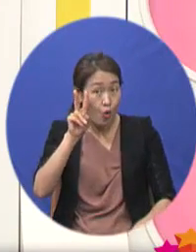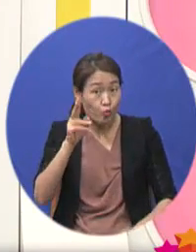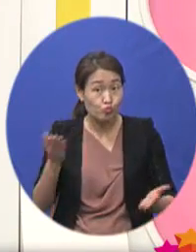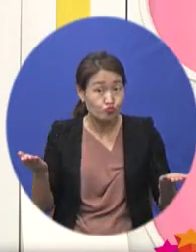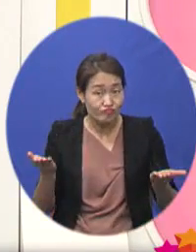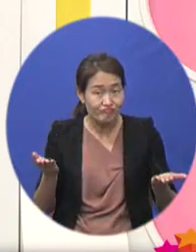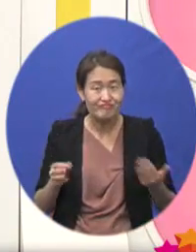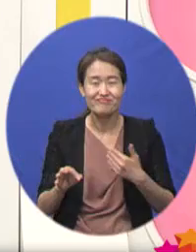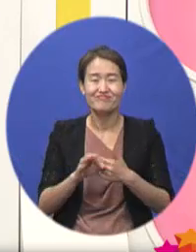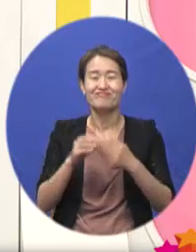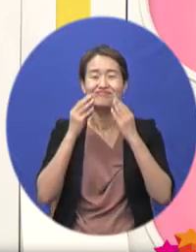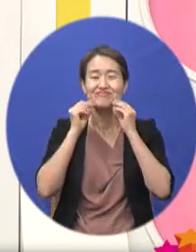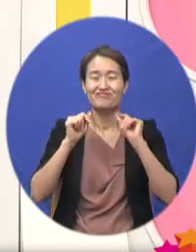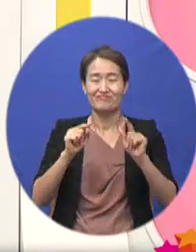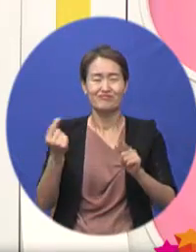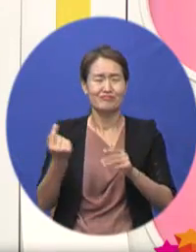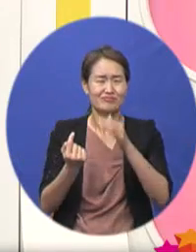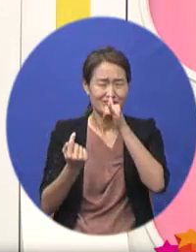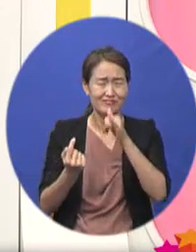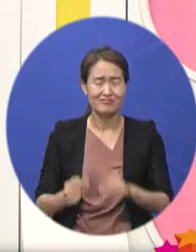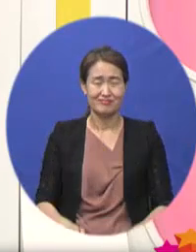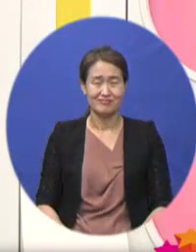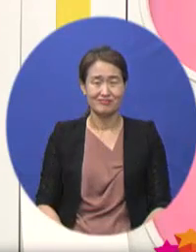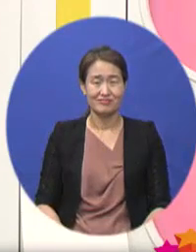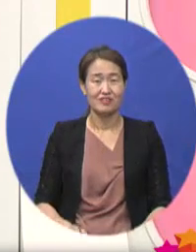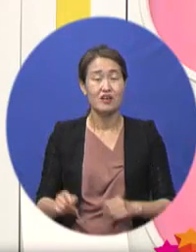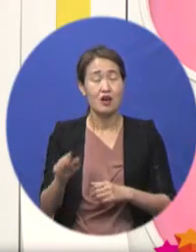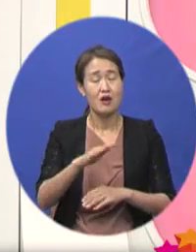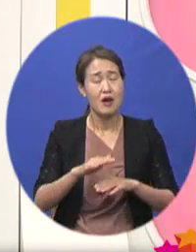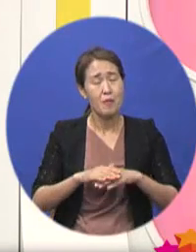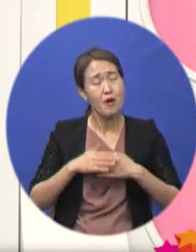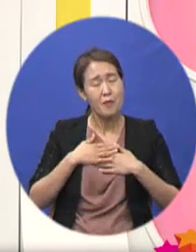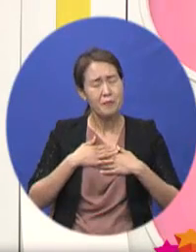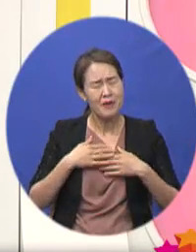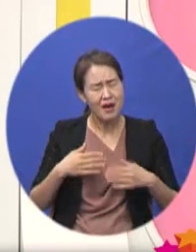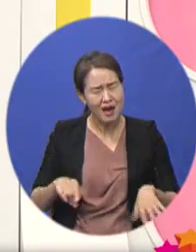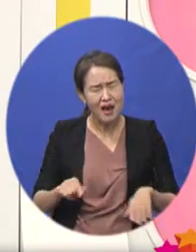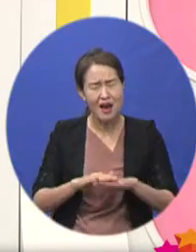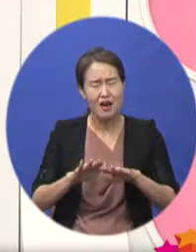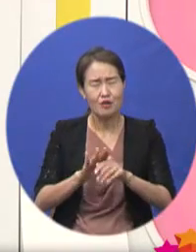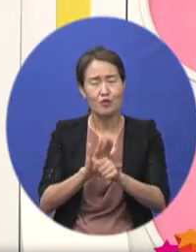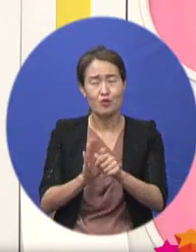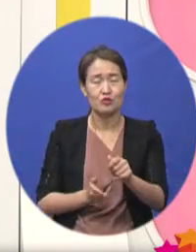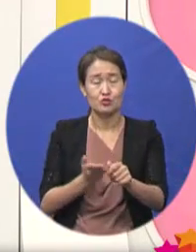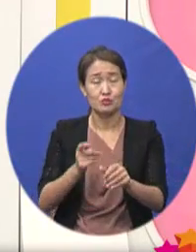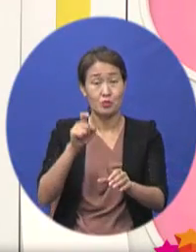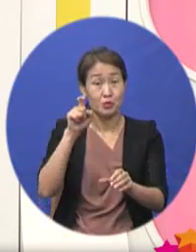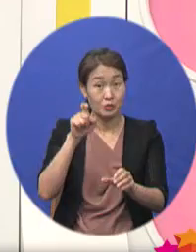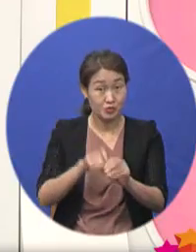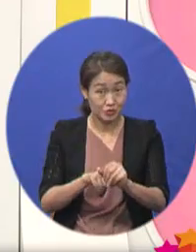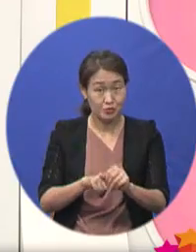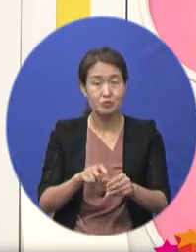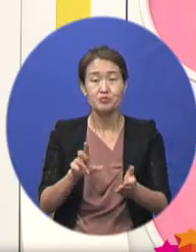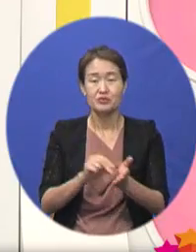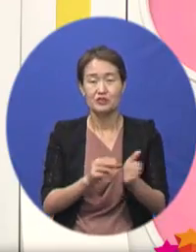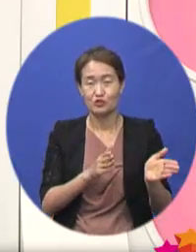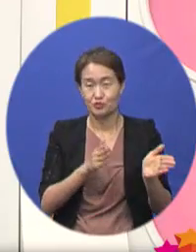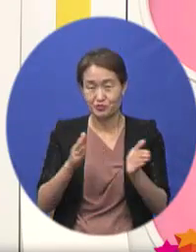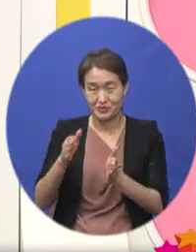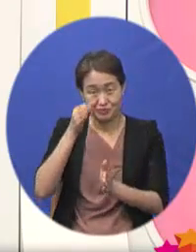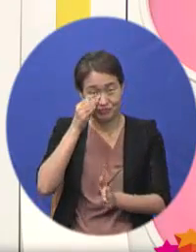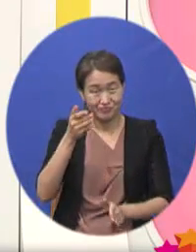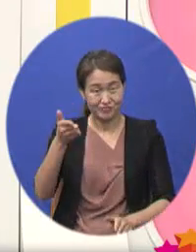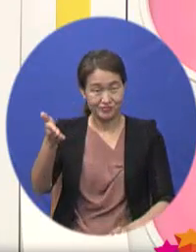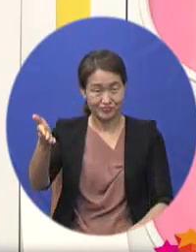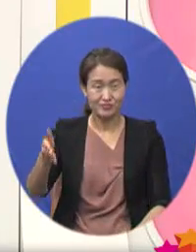일하면은. 그래요? 그럼요. 그러니까 또 여러분들한테 힐링을 시켜드리기 위해서 네. 힐링 푸드 퀴즈를 준비했습니다. 어떤 퀴즈인가 볼게요. 힐링 푸드